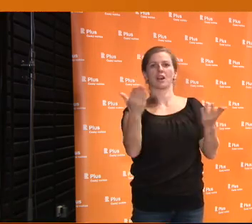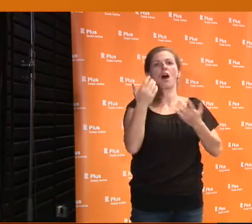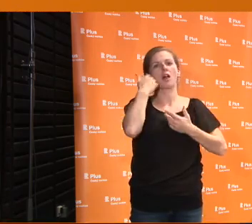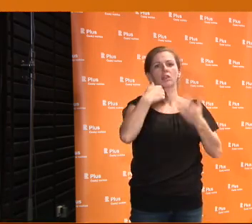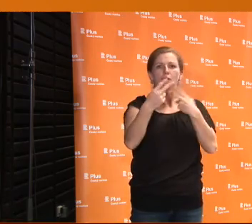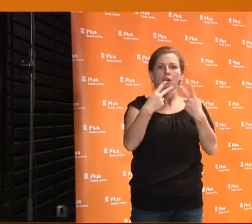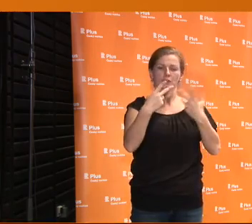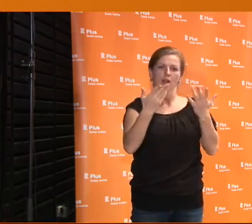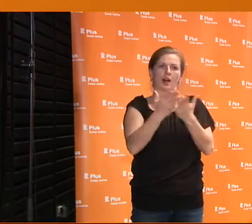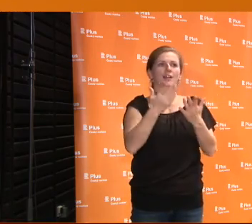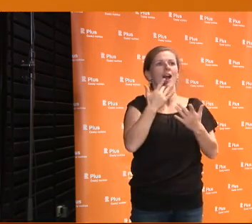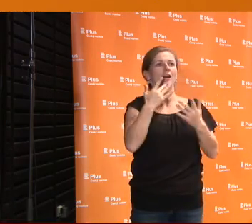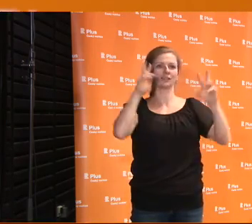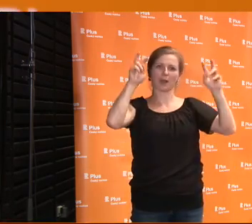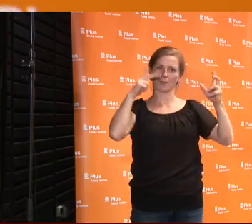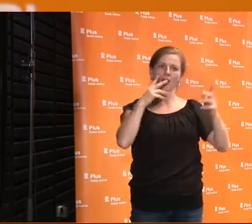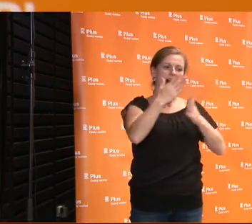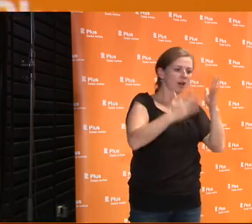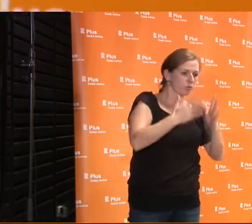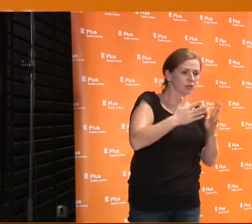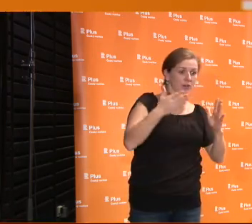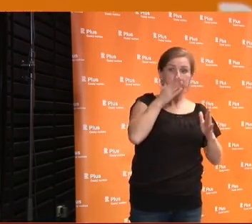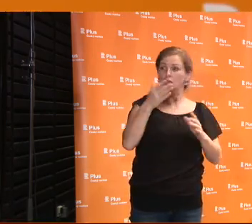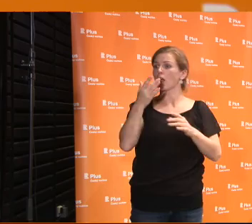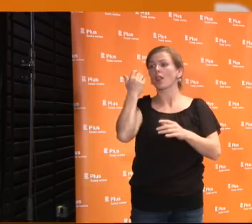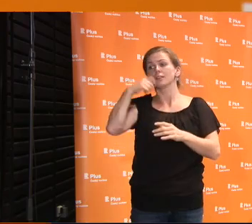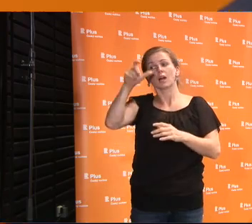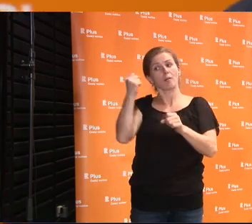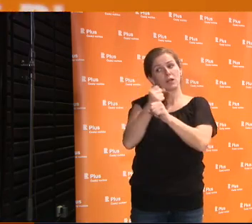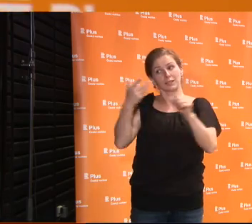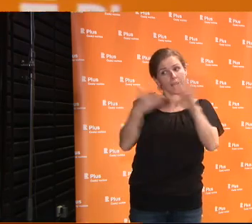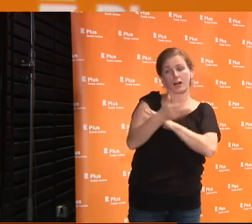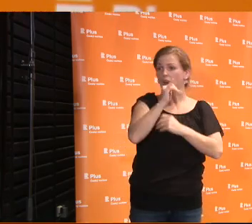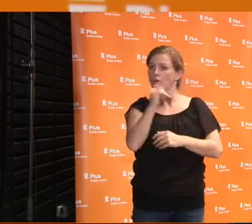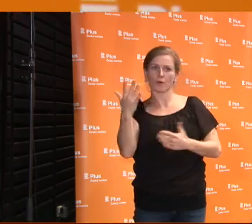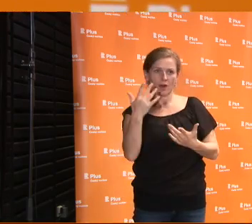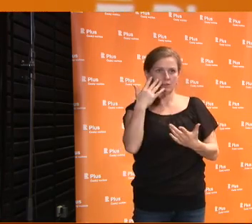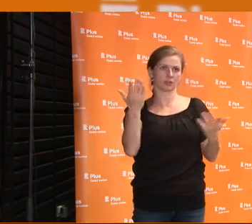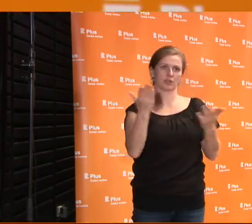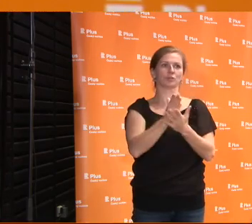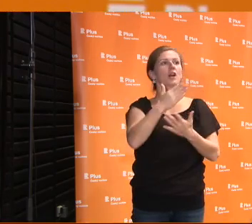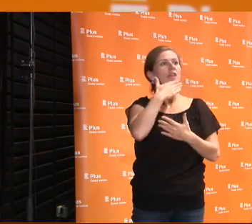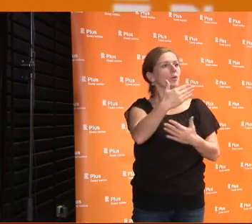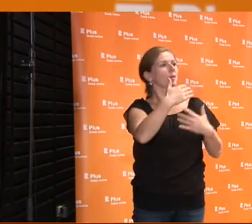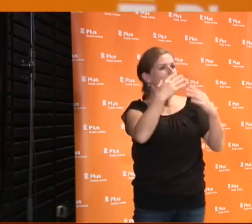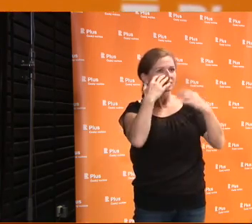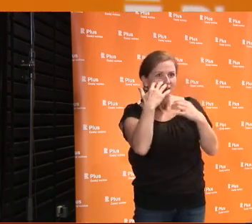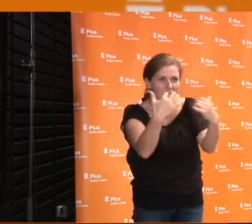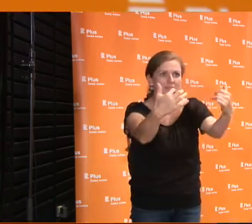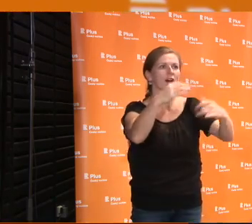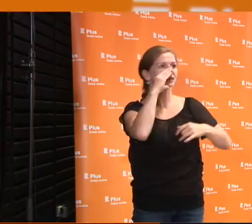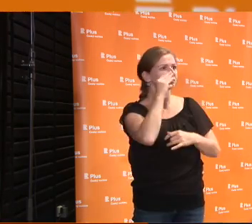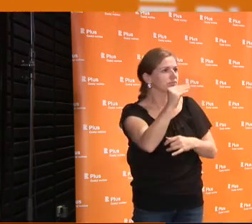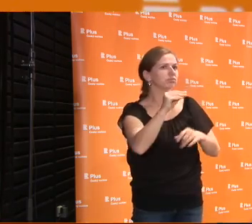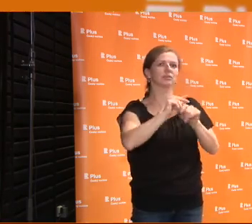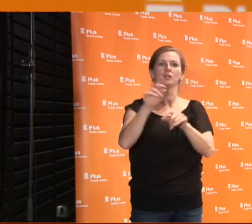a o tom, jestli nahradí roboti lidskou práci. Děkuji posluchačům na rozhlasových vlnách Českého rozhlasu Plus, že nás poslouchali. Děkuji všem, kteří se dívali na